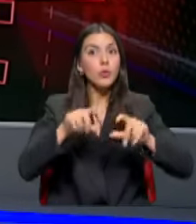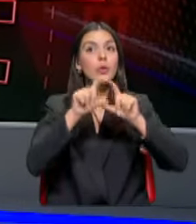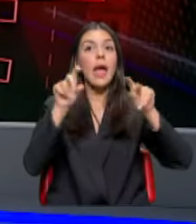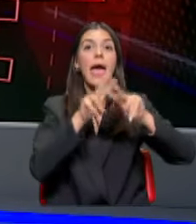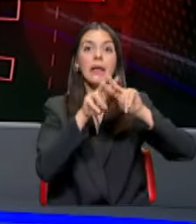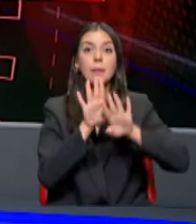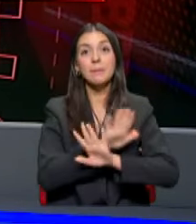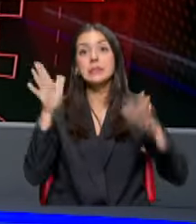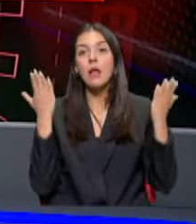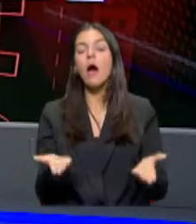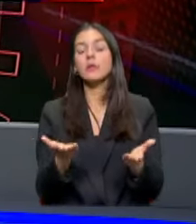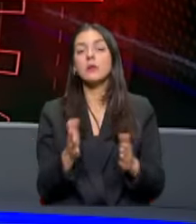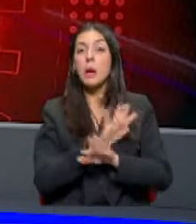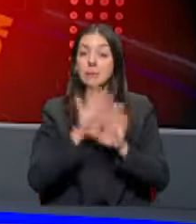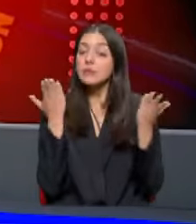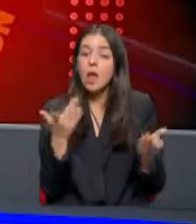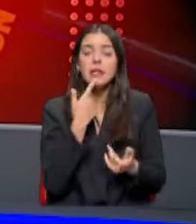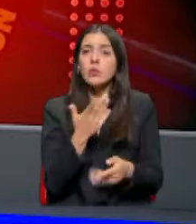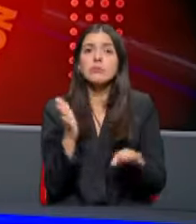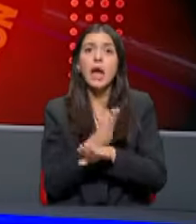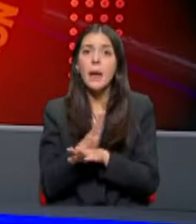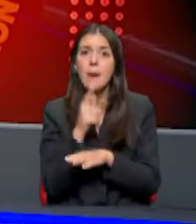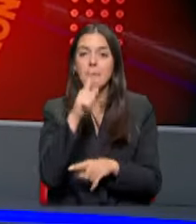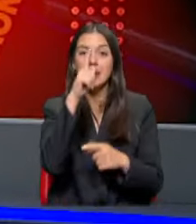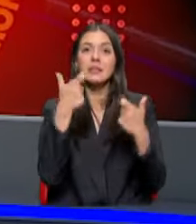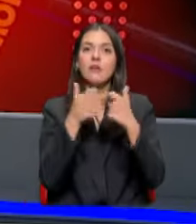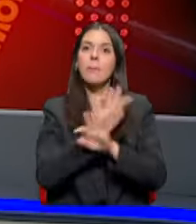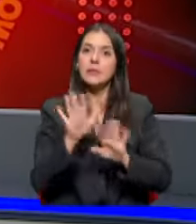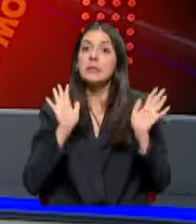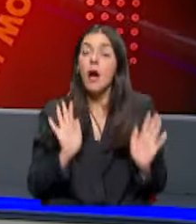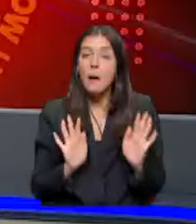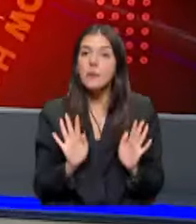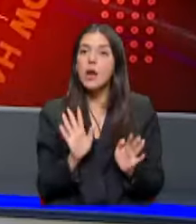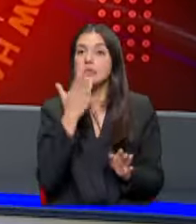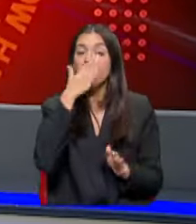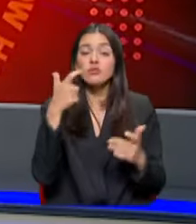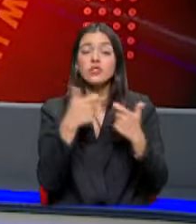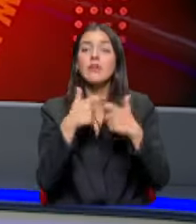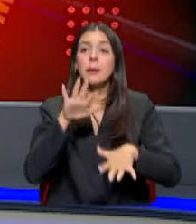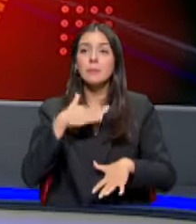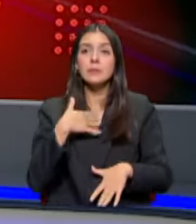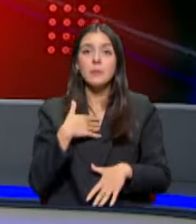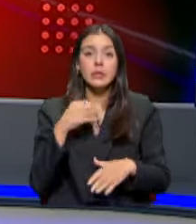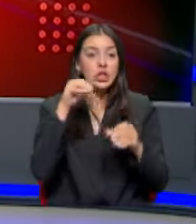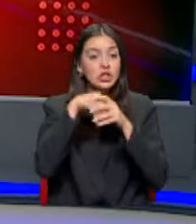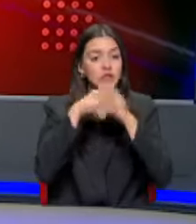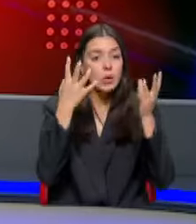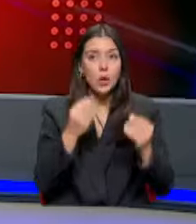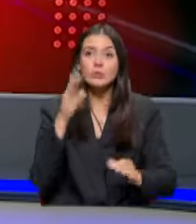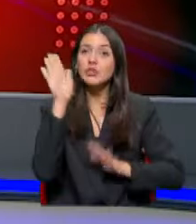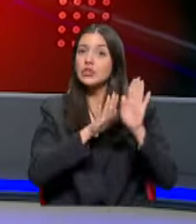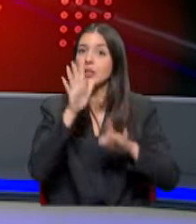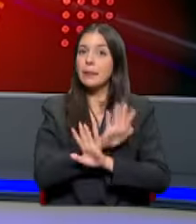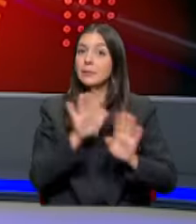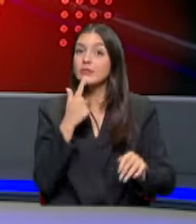etiketimiz bitsin artık. Neden bitsin artık diyoruz? Çünkü bir savaş bitsin, eyvallah, ama sadece savaş değil, bizim doğrudan içinde bulunduğumuz şiddet